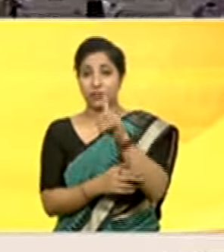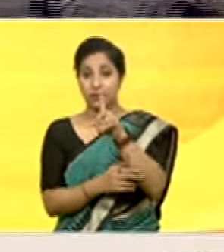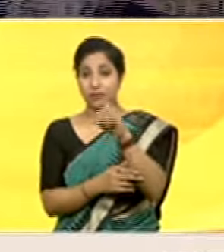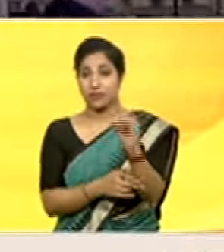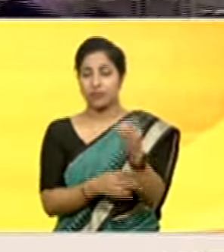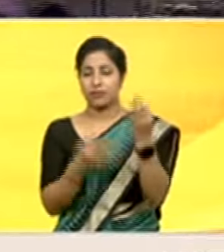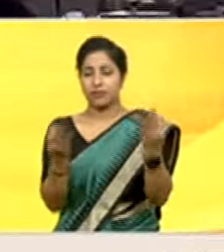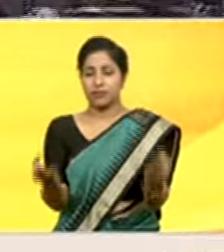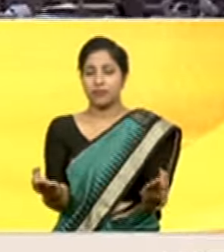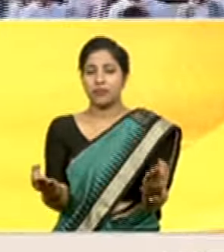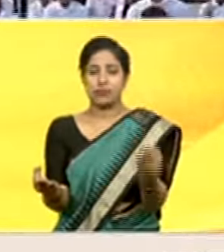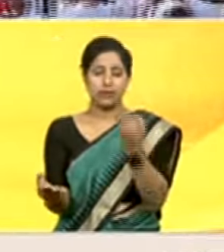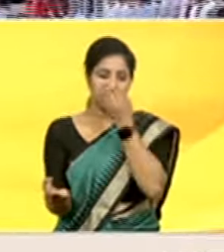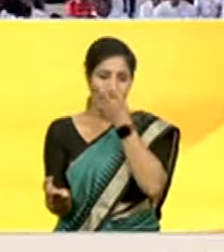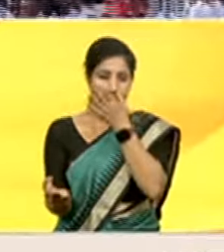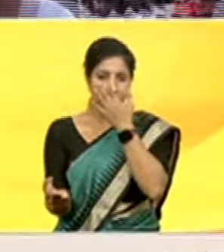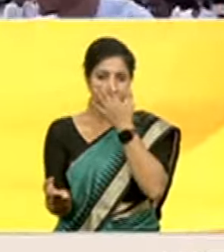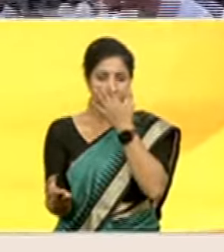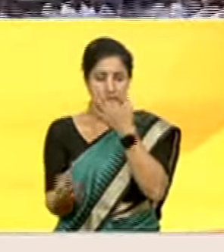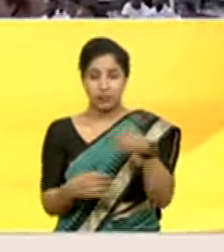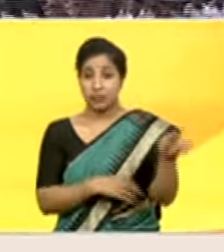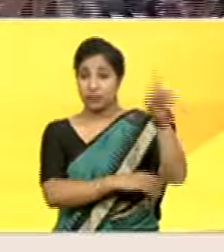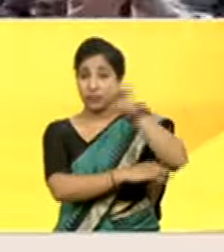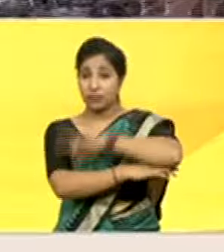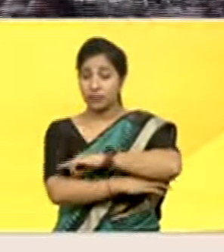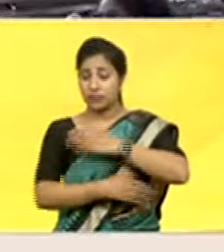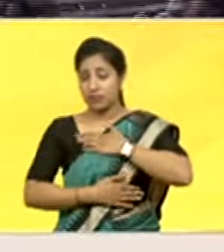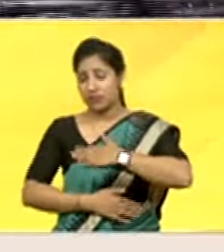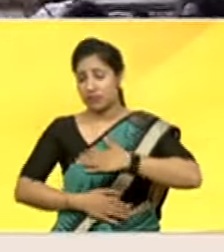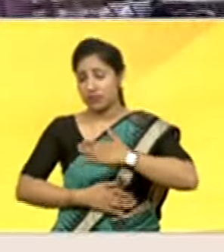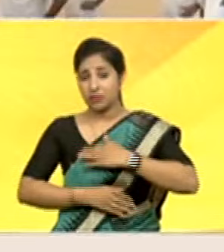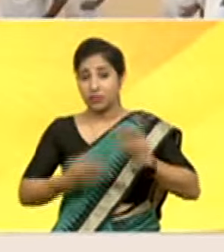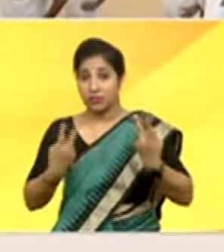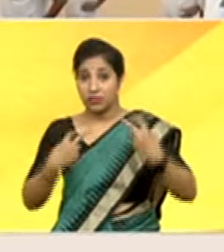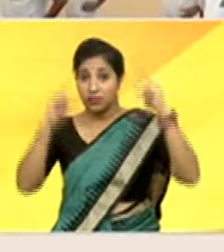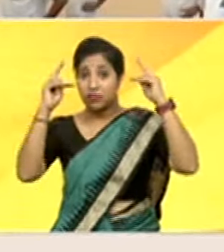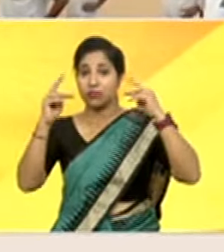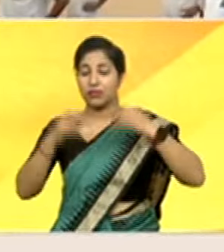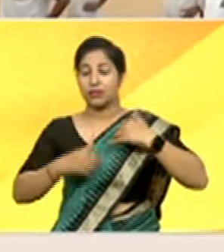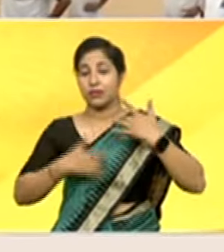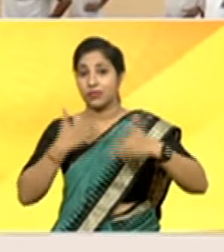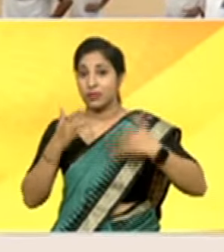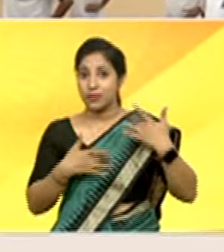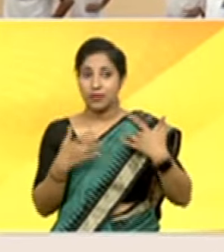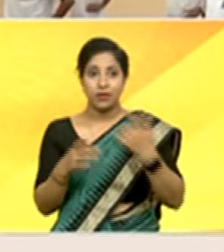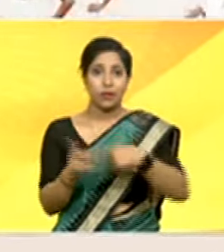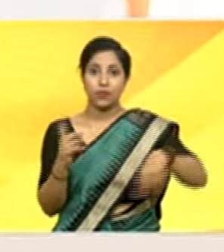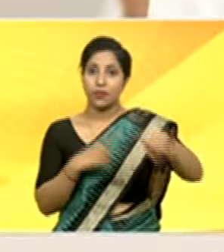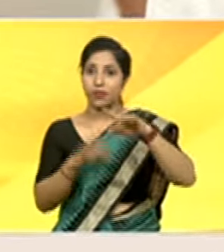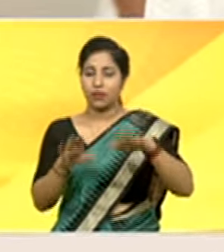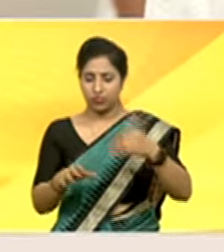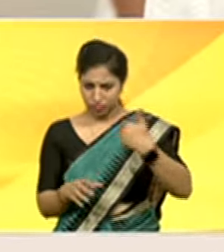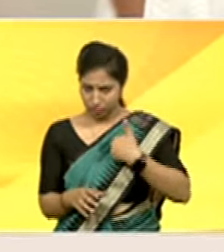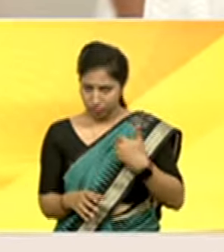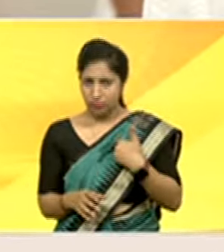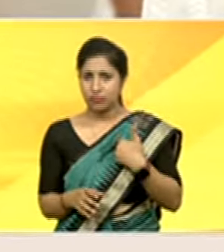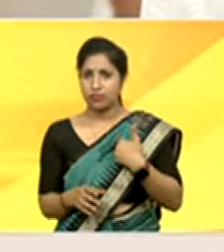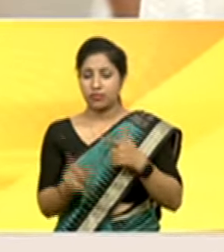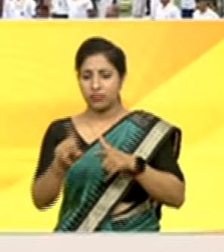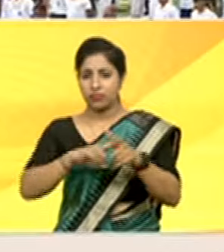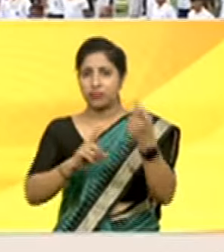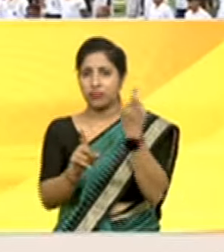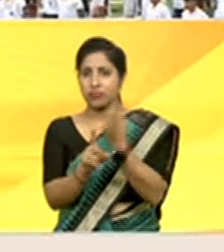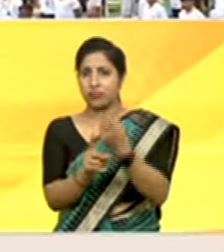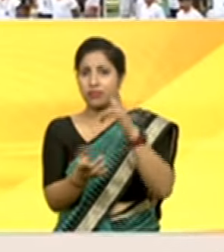योग दिवस को भरपूर उत्सा और उमंग के साथ मनाया है मैं भी जम्मू